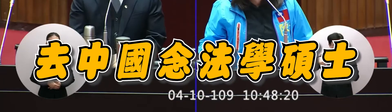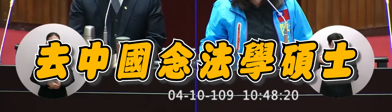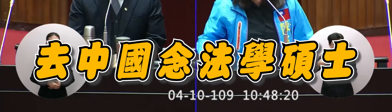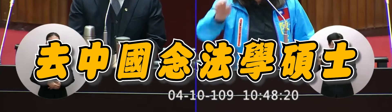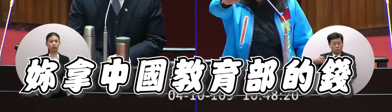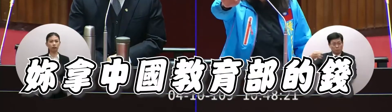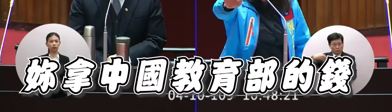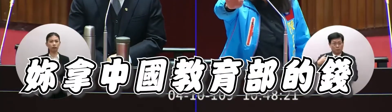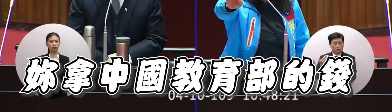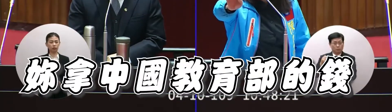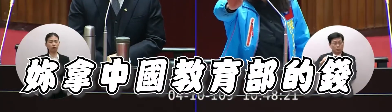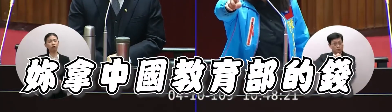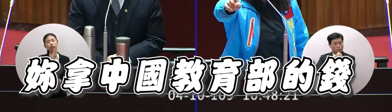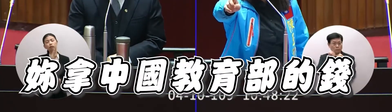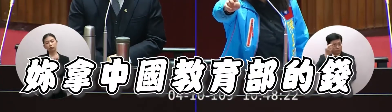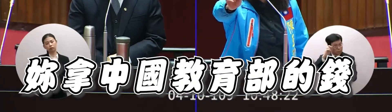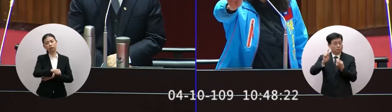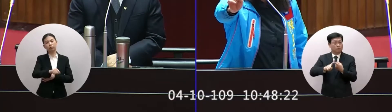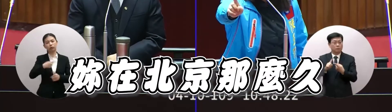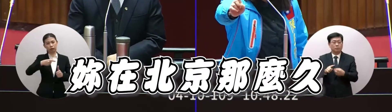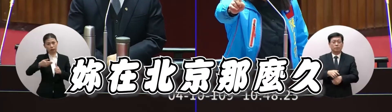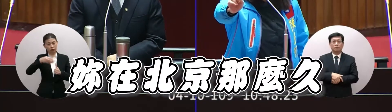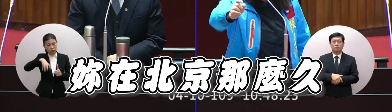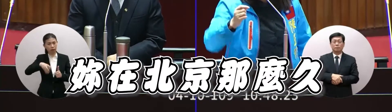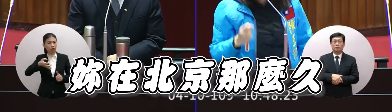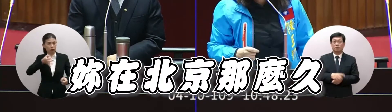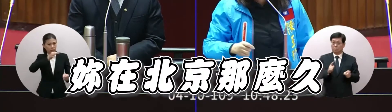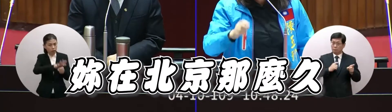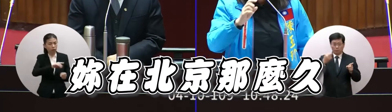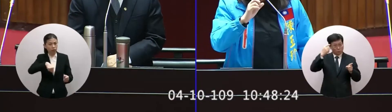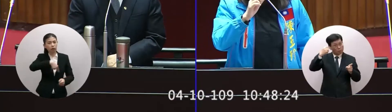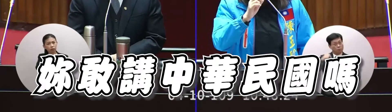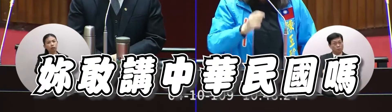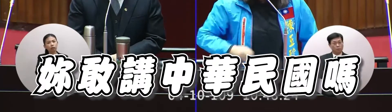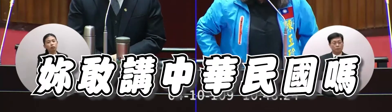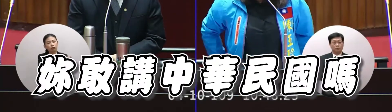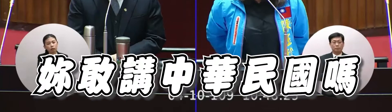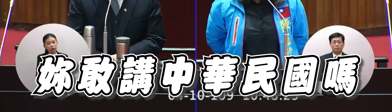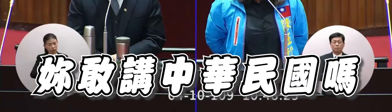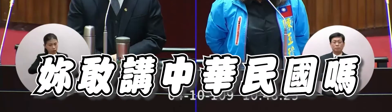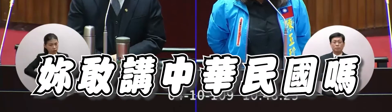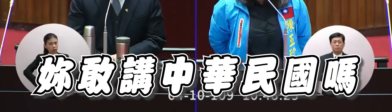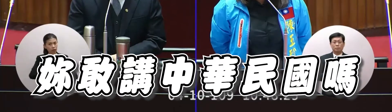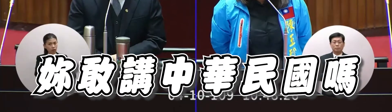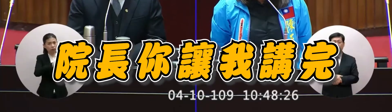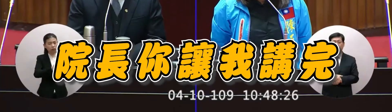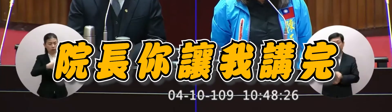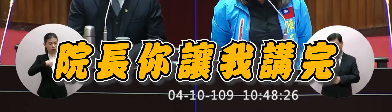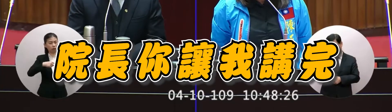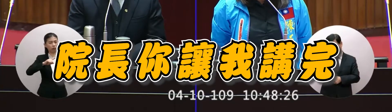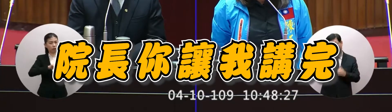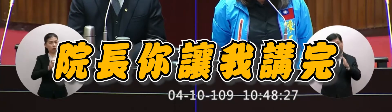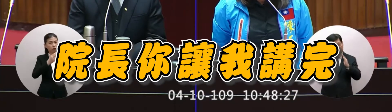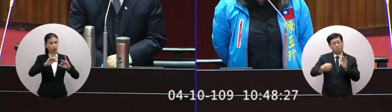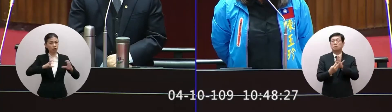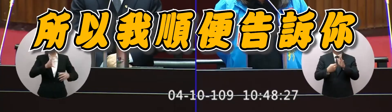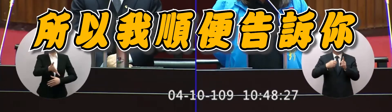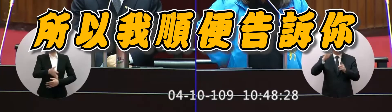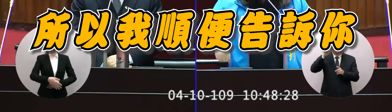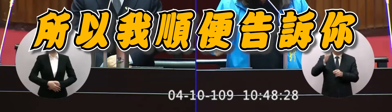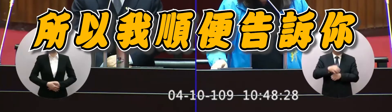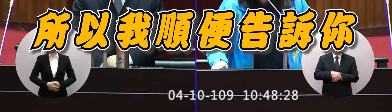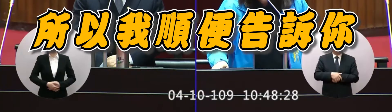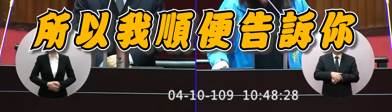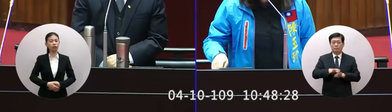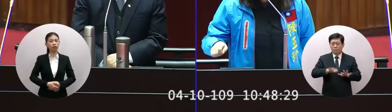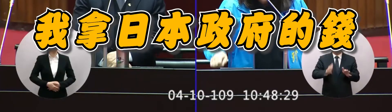法学硕士，来， 中国教育部的钱， 对对，没错。所以你认为我轻松？ 你敢讲中华民国吗？ 好，来，院长，你让我讲完哦。所以我